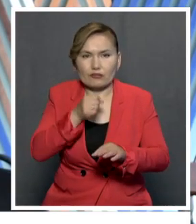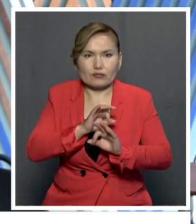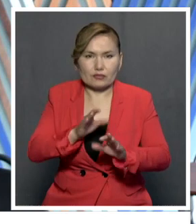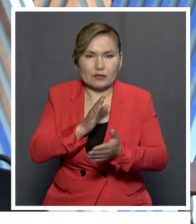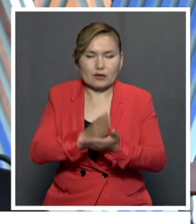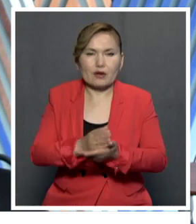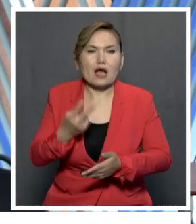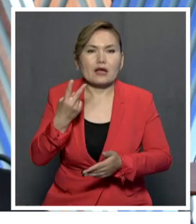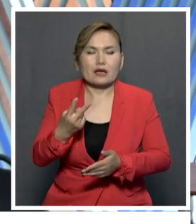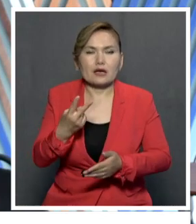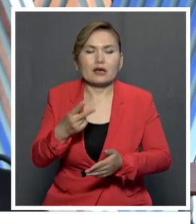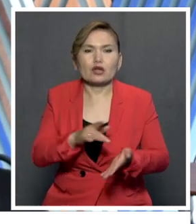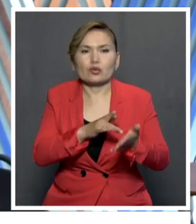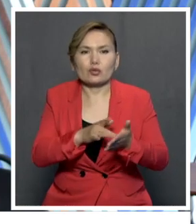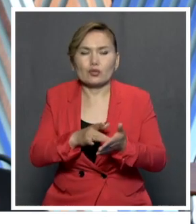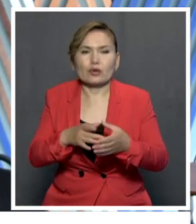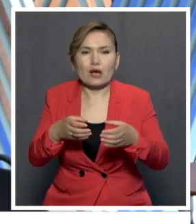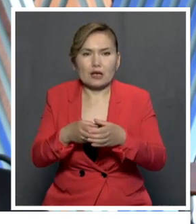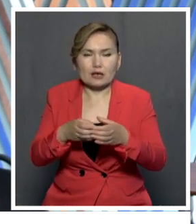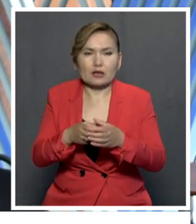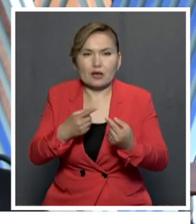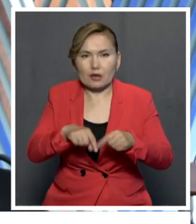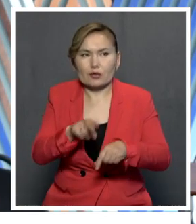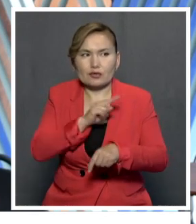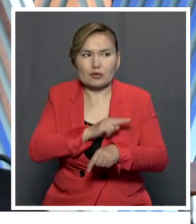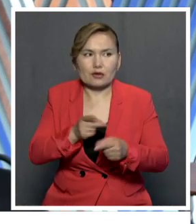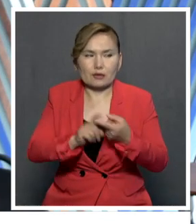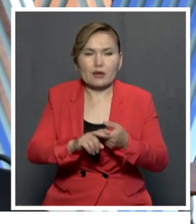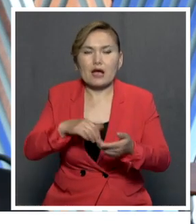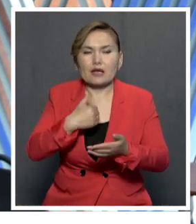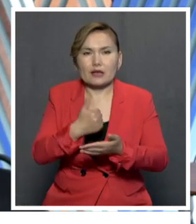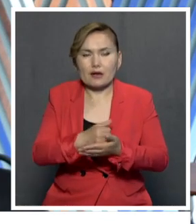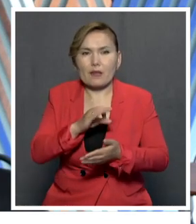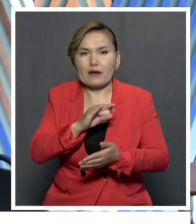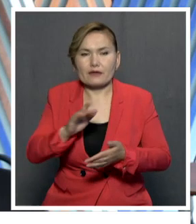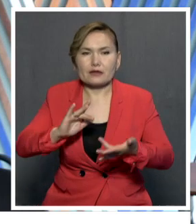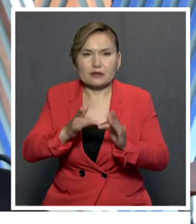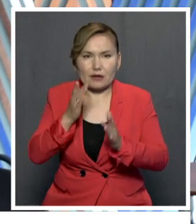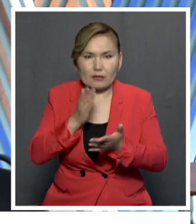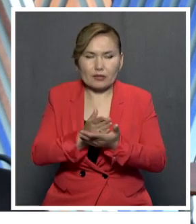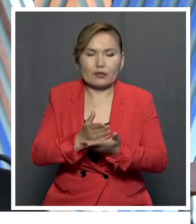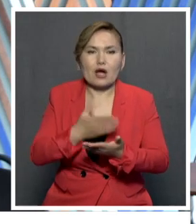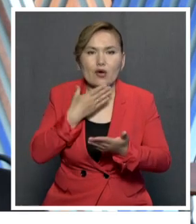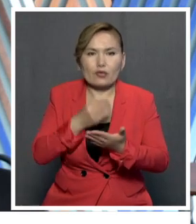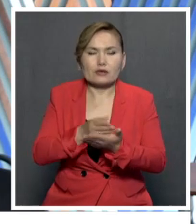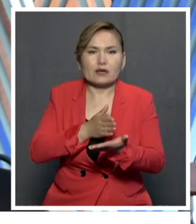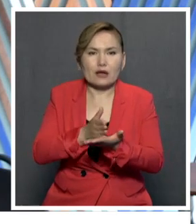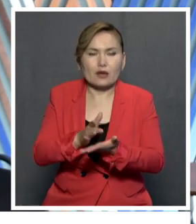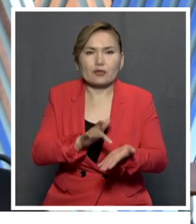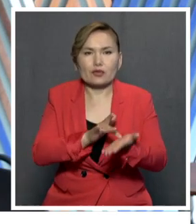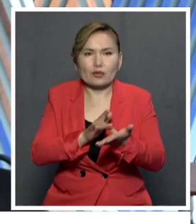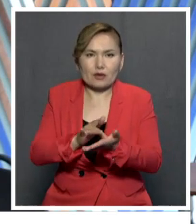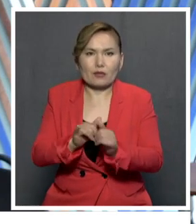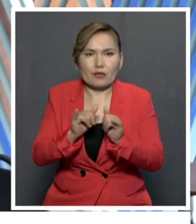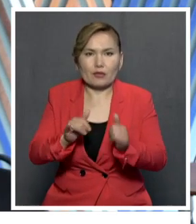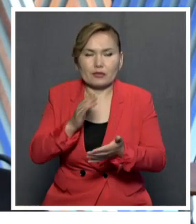екі турагенттікпен жұмыс жүргізіп отырық. Ал негізгі біздің өзіміздің ресми сайтымызда өзіміздің бағыт, туристік бағыттарымыз